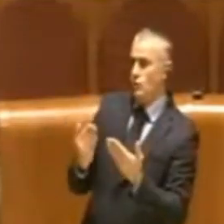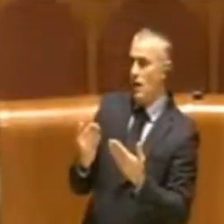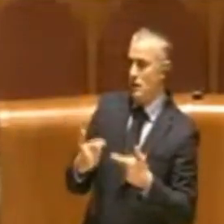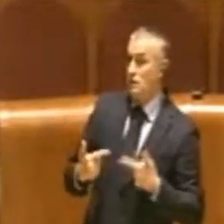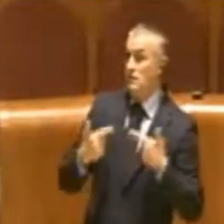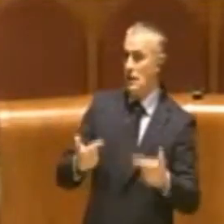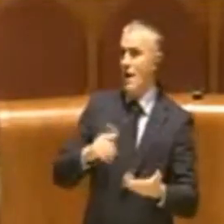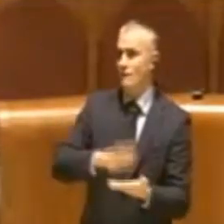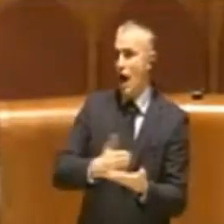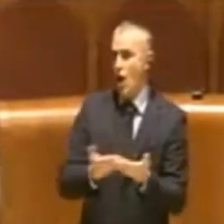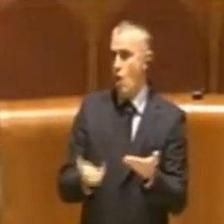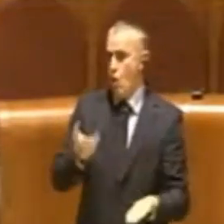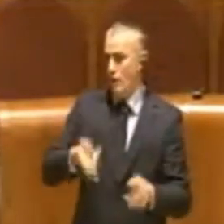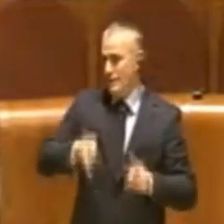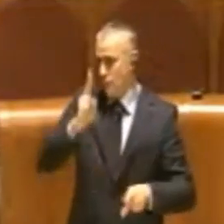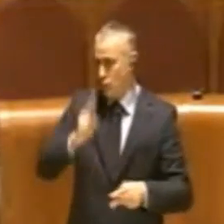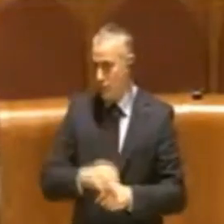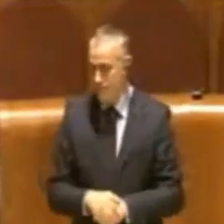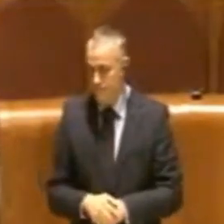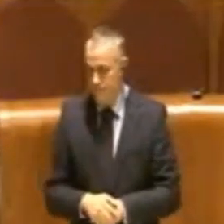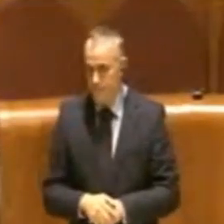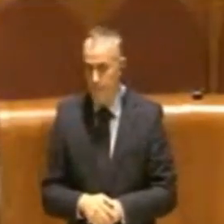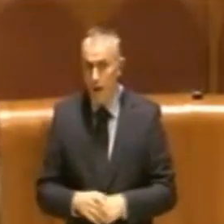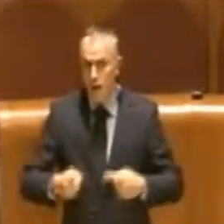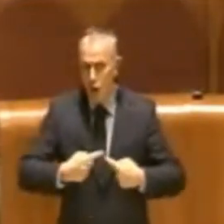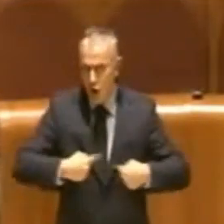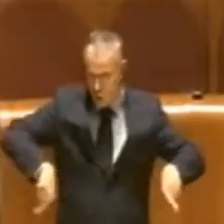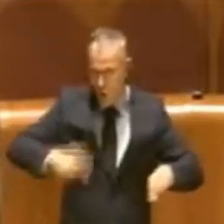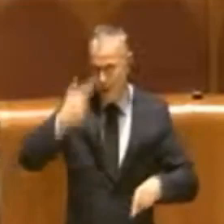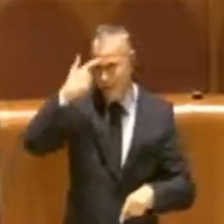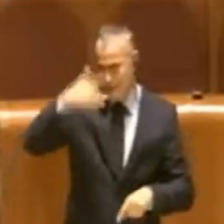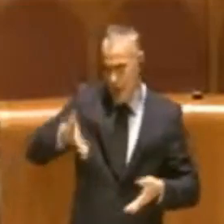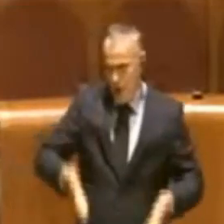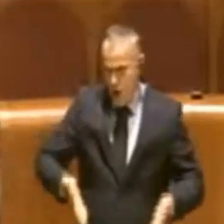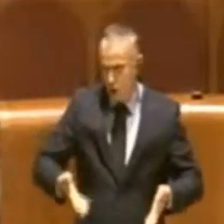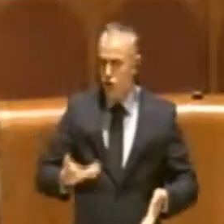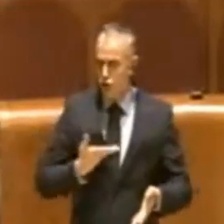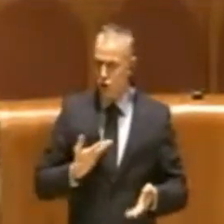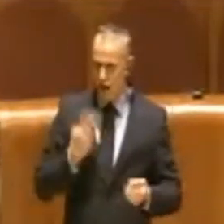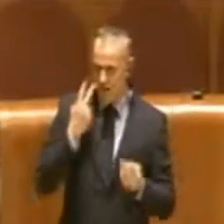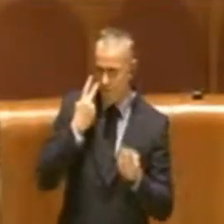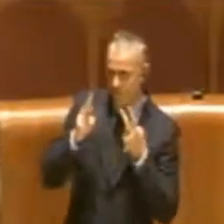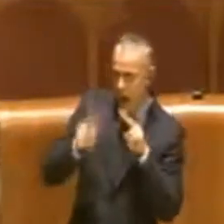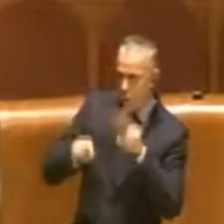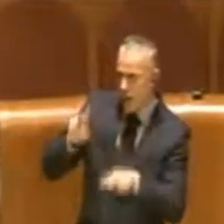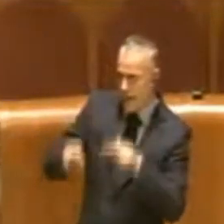Oggi sappiamo che c'è una valutazione che viene fatta sulla base